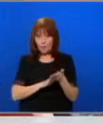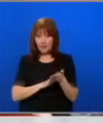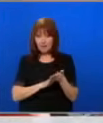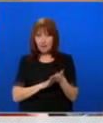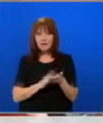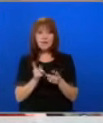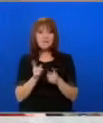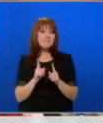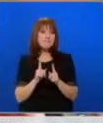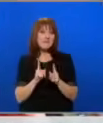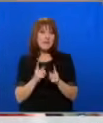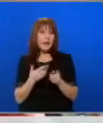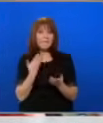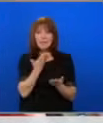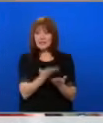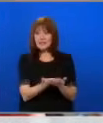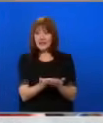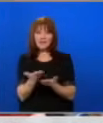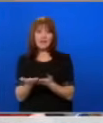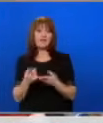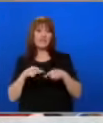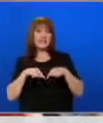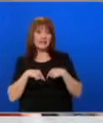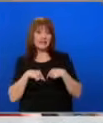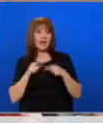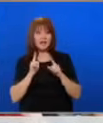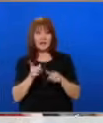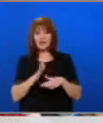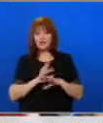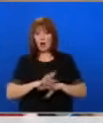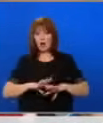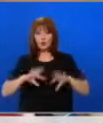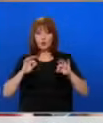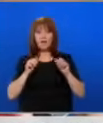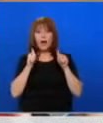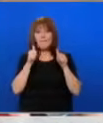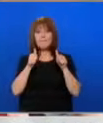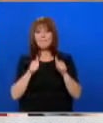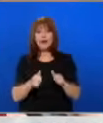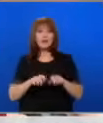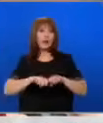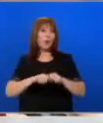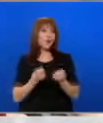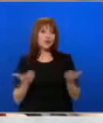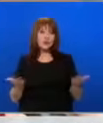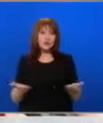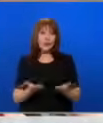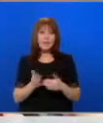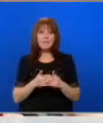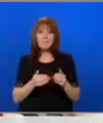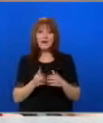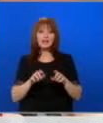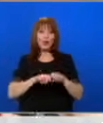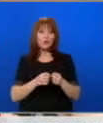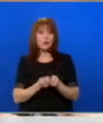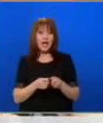акт не е представен на съда. Тя трябваше да е готова. Вече паметника е унищожен, практически